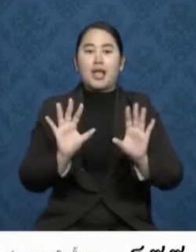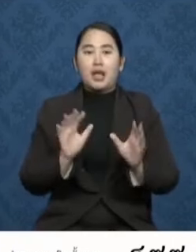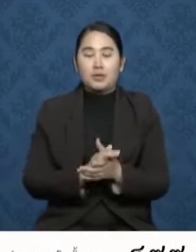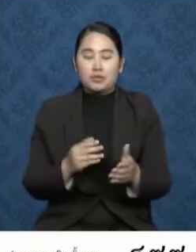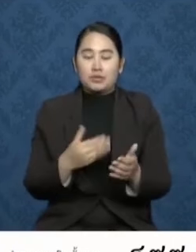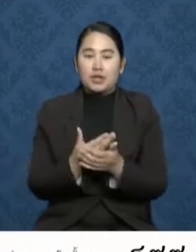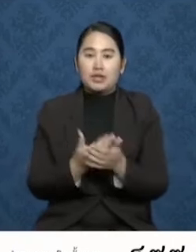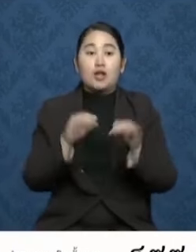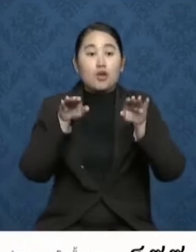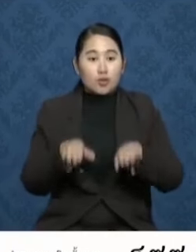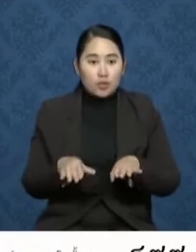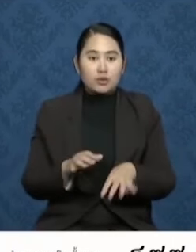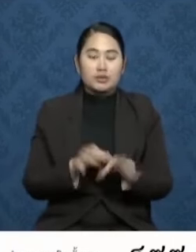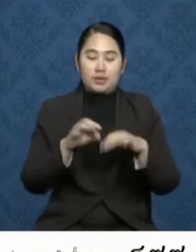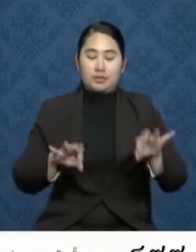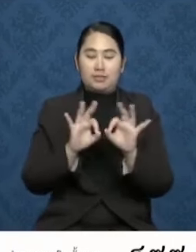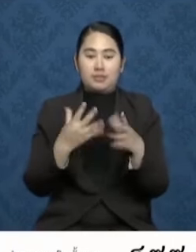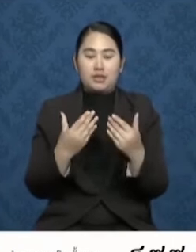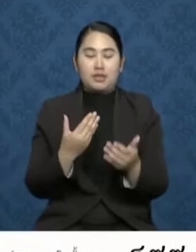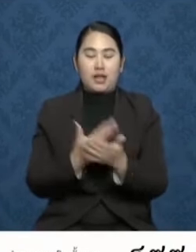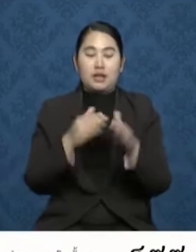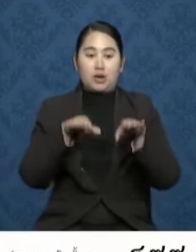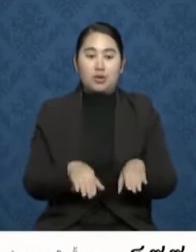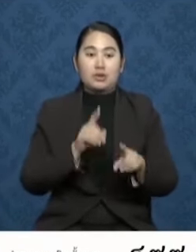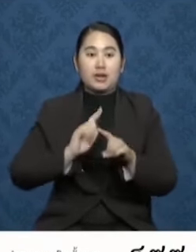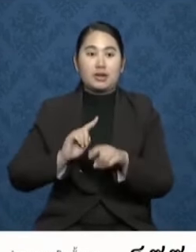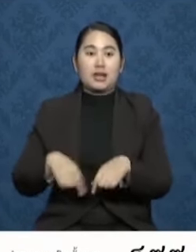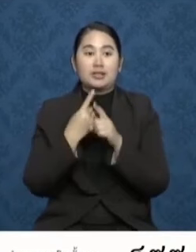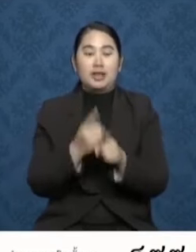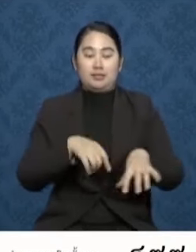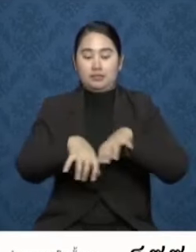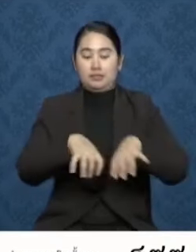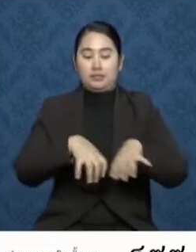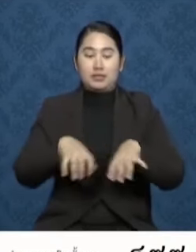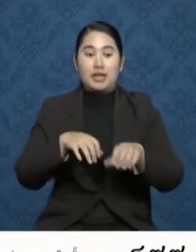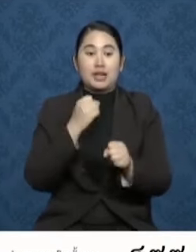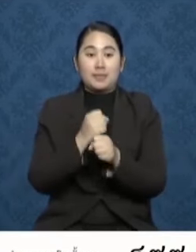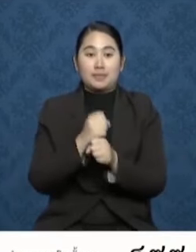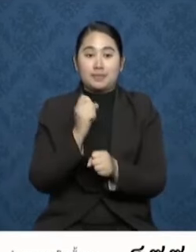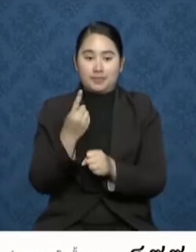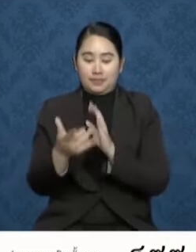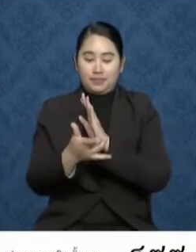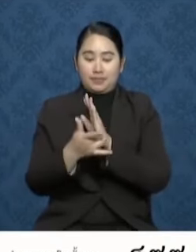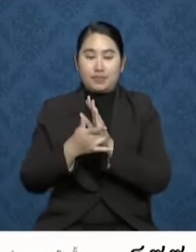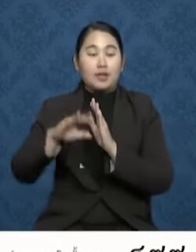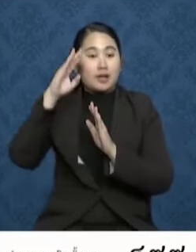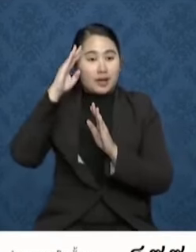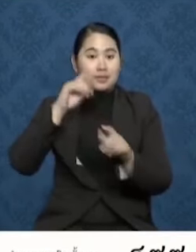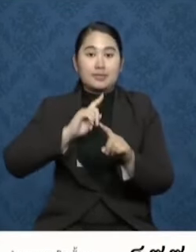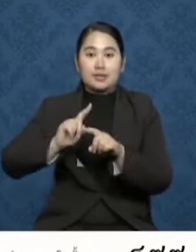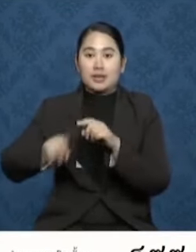การตัดลบงบประมาณที่ไม่จำเป็นจัดโครงสร้างกำลังพลใหม่เร่งพัฒนาเทคโนโลยีกองทัพและใช้